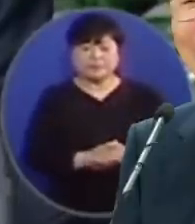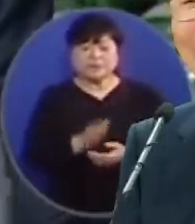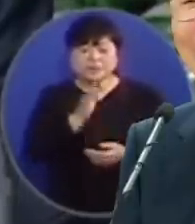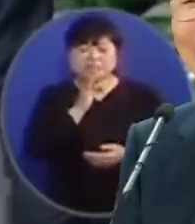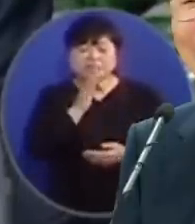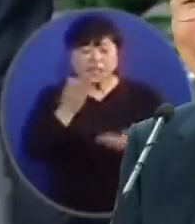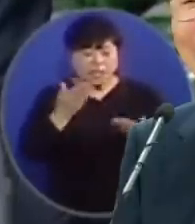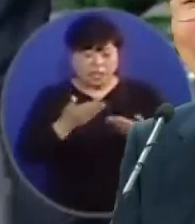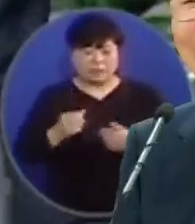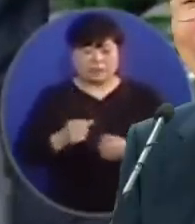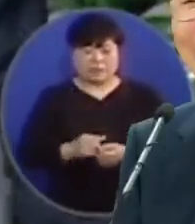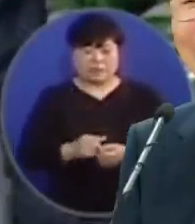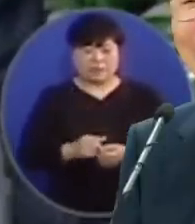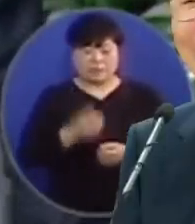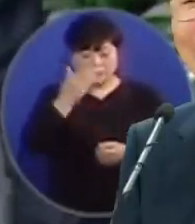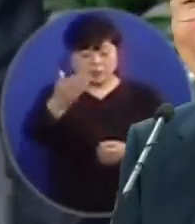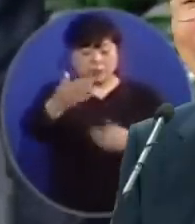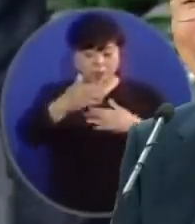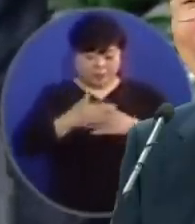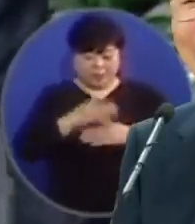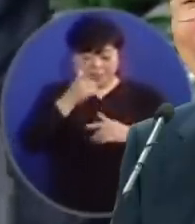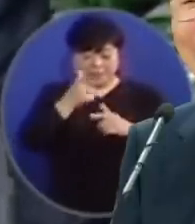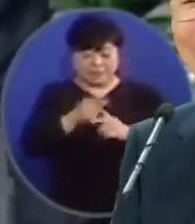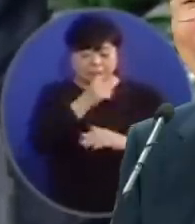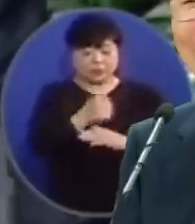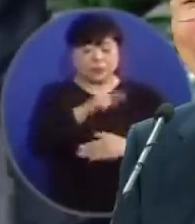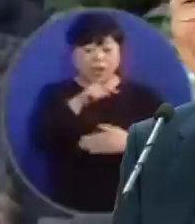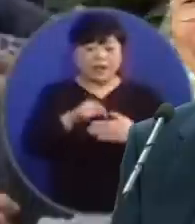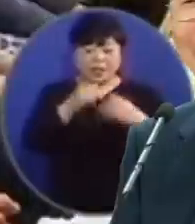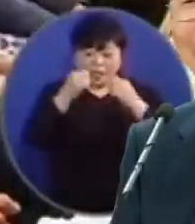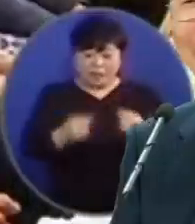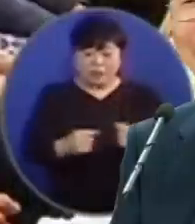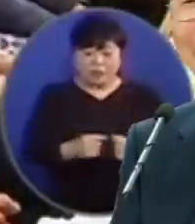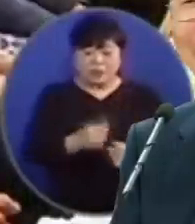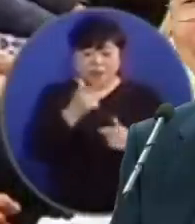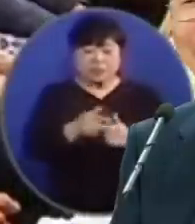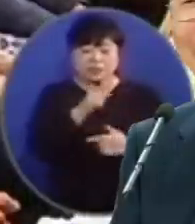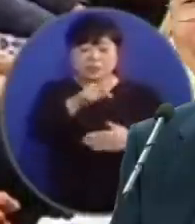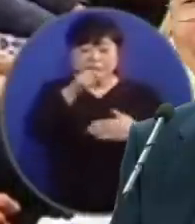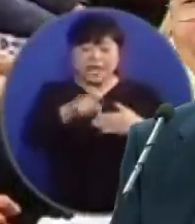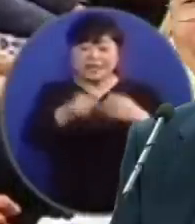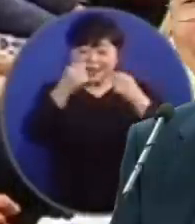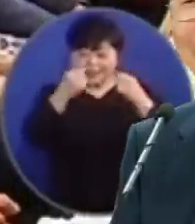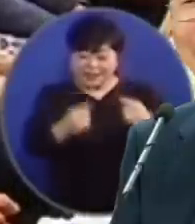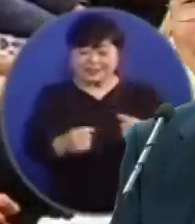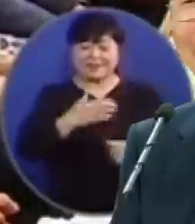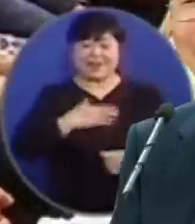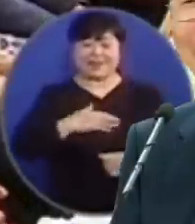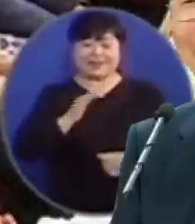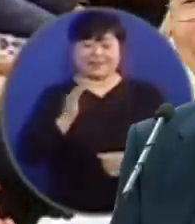실제인 것입니다. 오늘 여러분과 나는 예수 그리스도 안에 있고 예수님은 우리 안에 계신다는 것을 알아야 되는 것입니다.